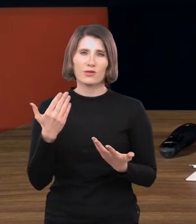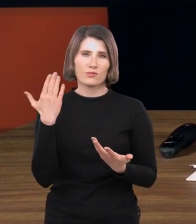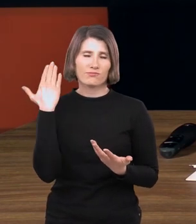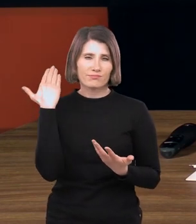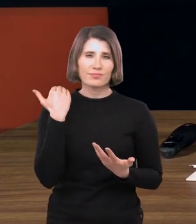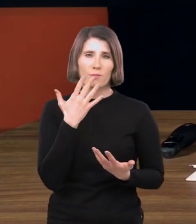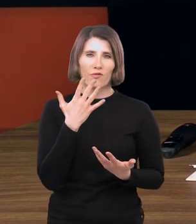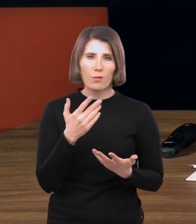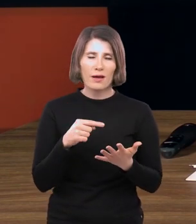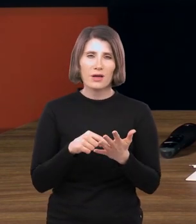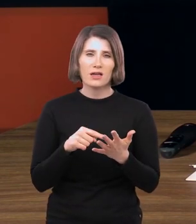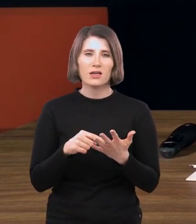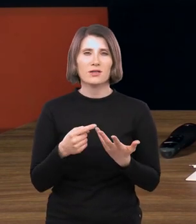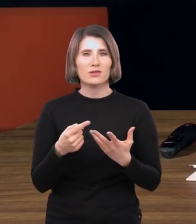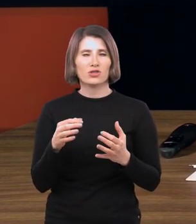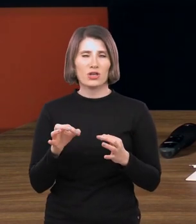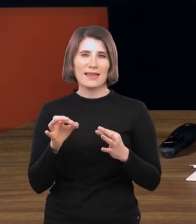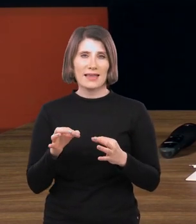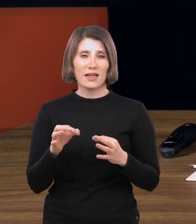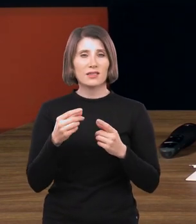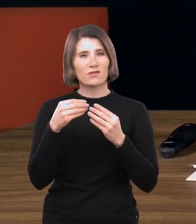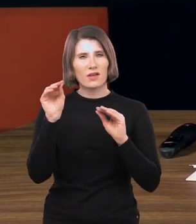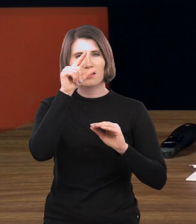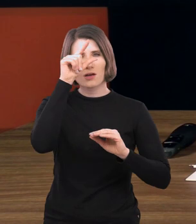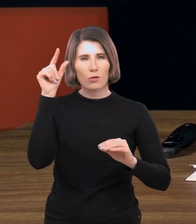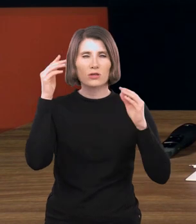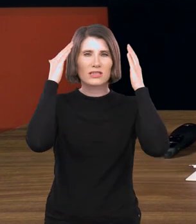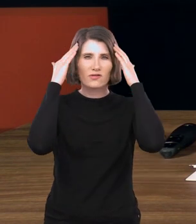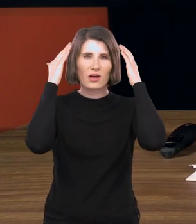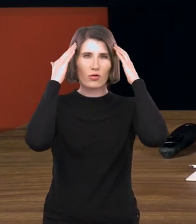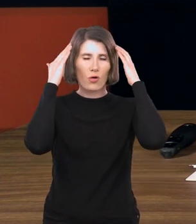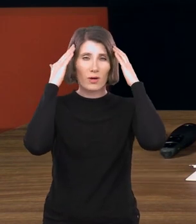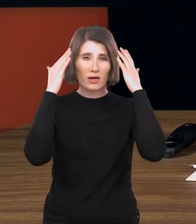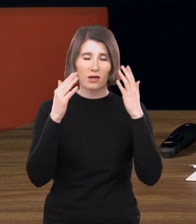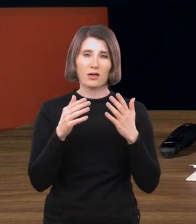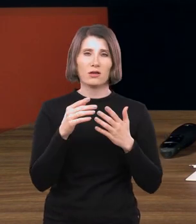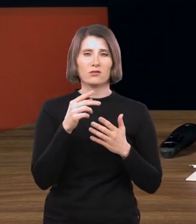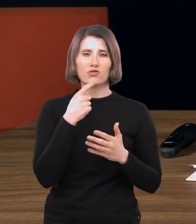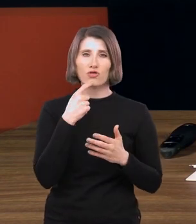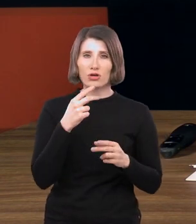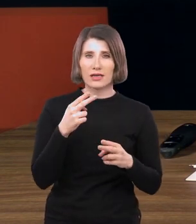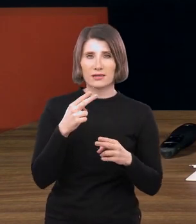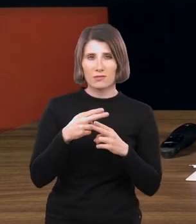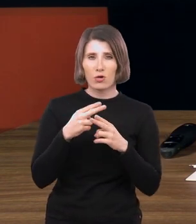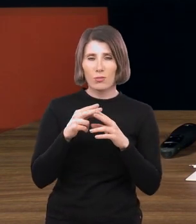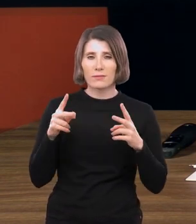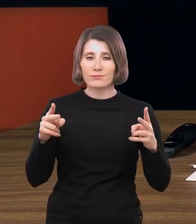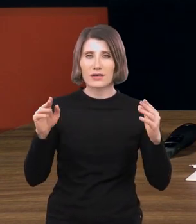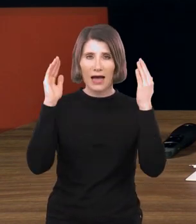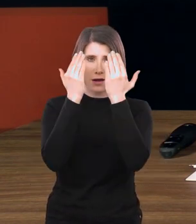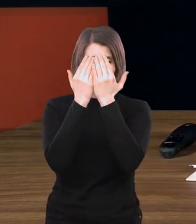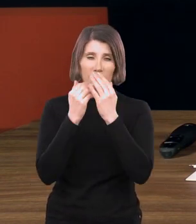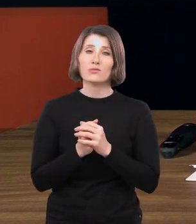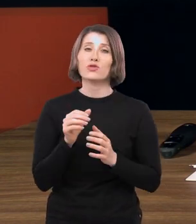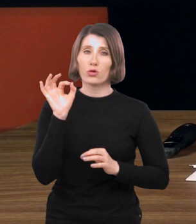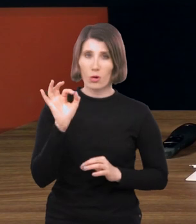powiedziałam, też powoduje, że jest coraz większa świadomość autyzmu i to jest na plus. Co nie oznacza, że jest